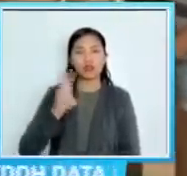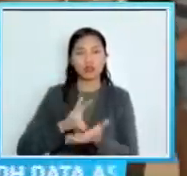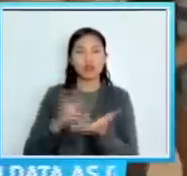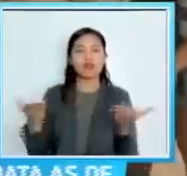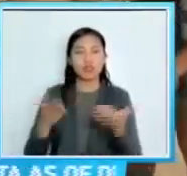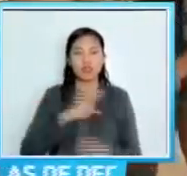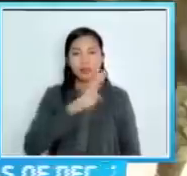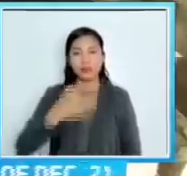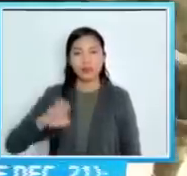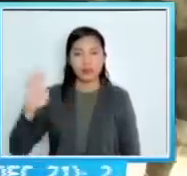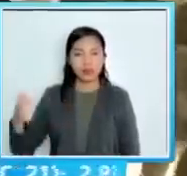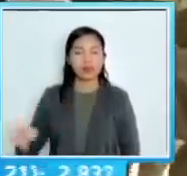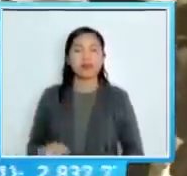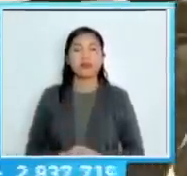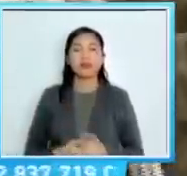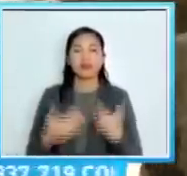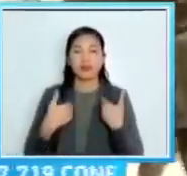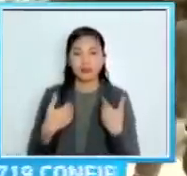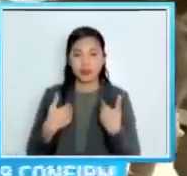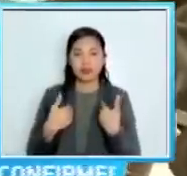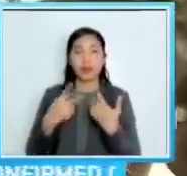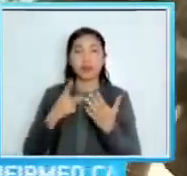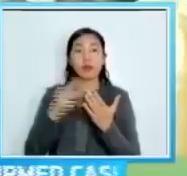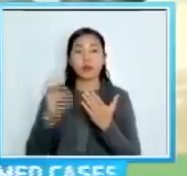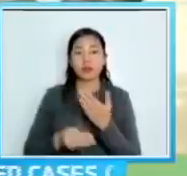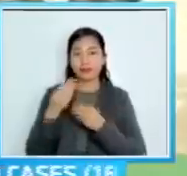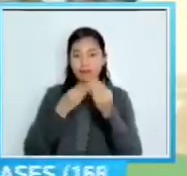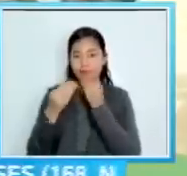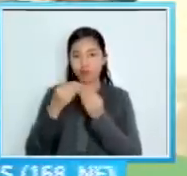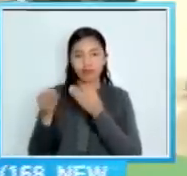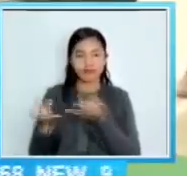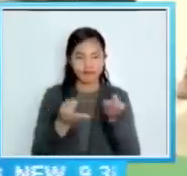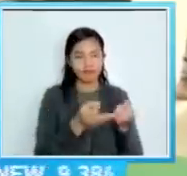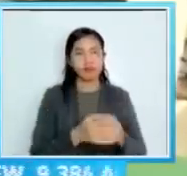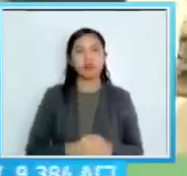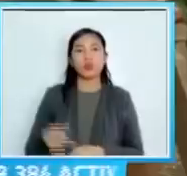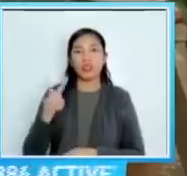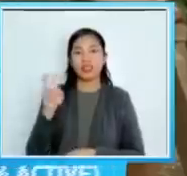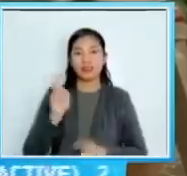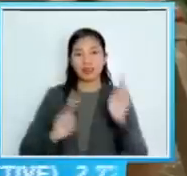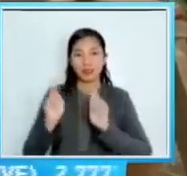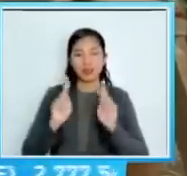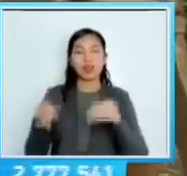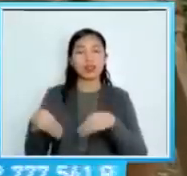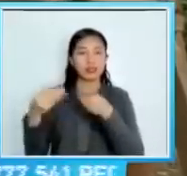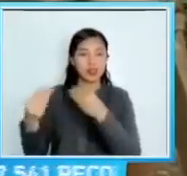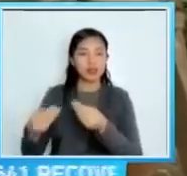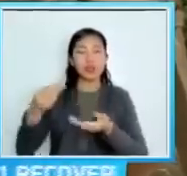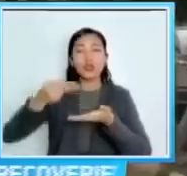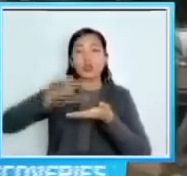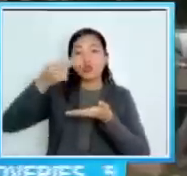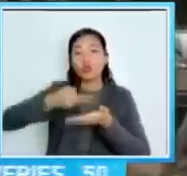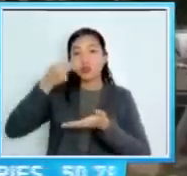Bayanihan, nagsagawa sila ng feeding program. Nasa 200 individual ang ating hinandugan ng mainit na sopas, tinapay